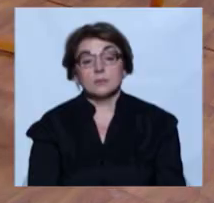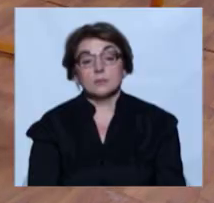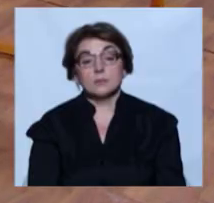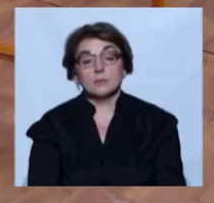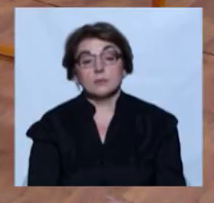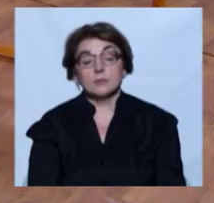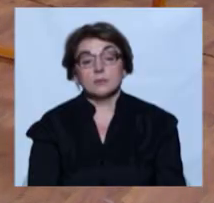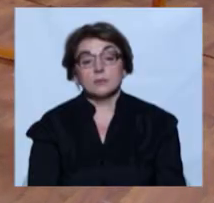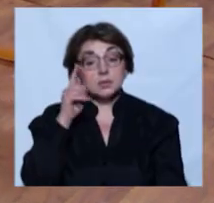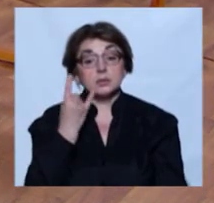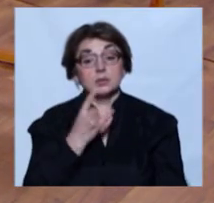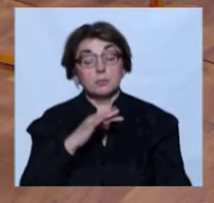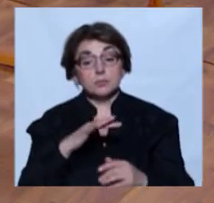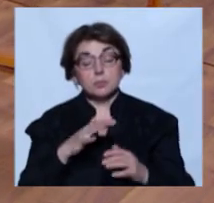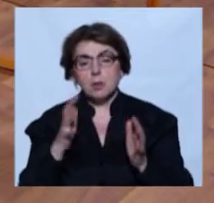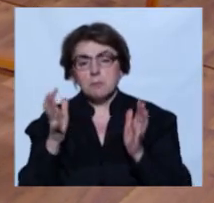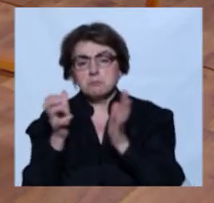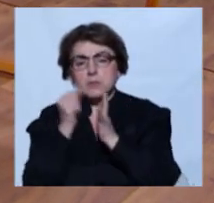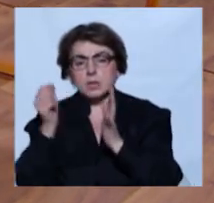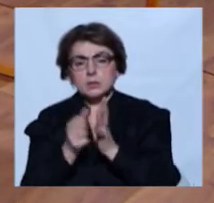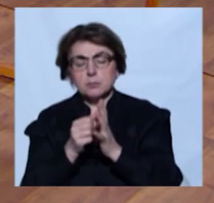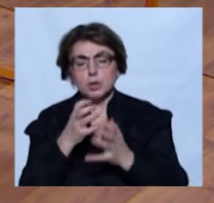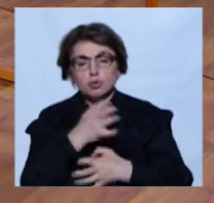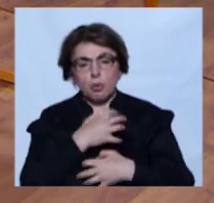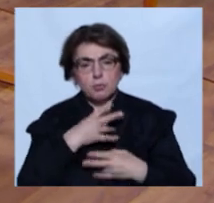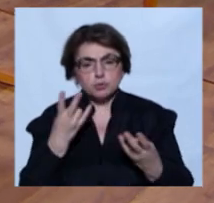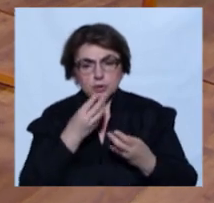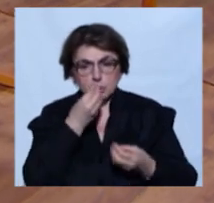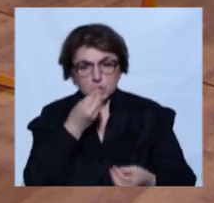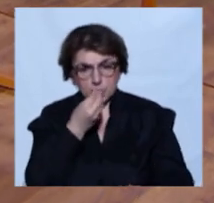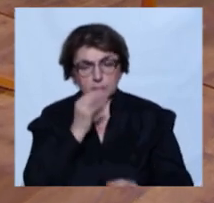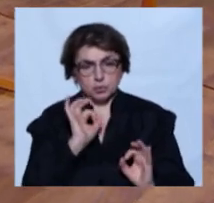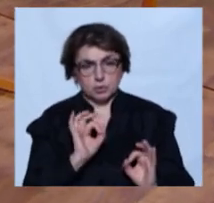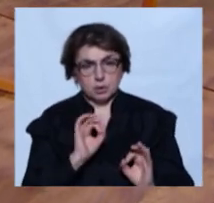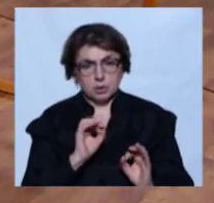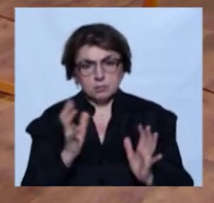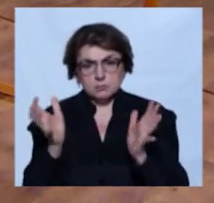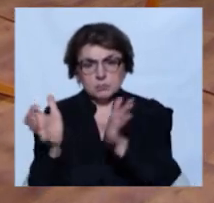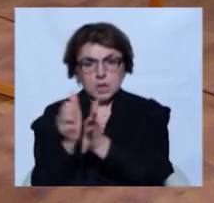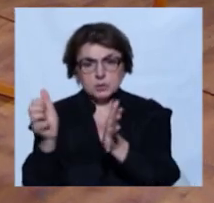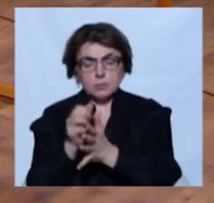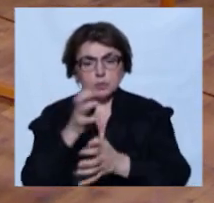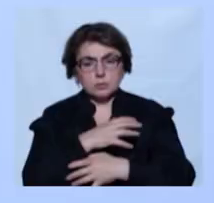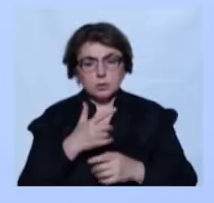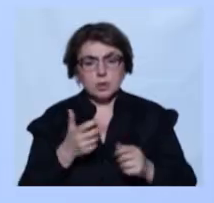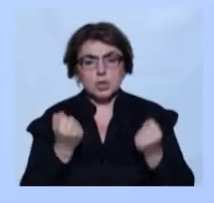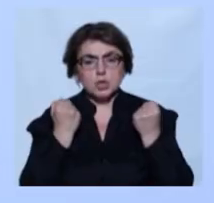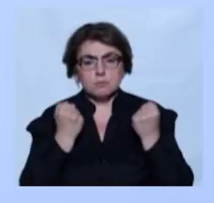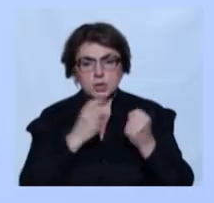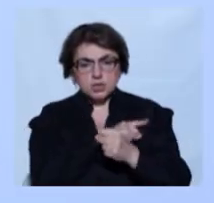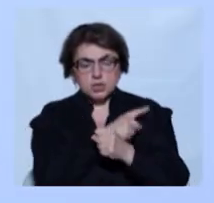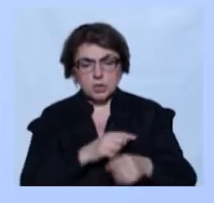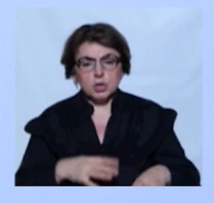თქვენ იცით ბავშვებო, რომ მტაცებლებს კვება სჭირდებათ იმისათვის, რომ იცოცხლონ. მტაცებლებს აქვთ საკმაოდ ძლიერი ფეხები,